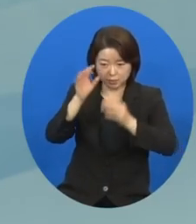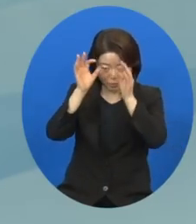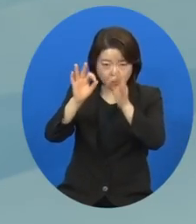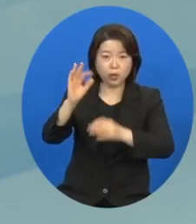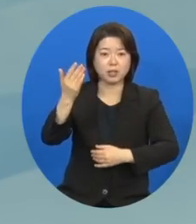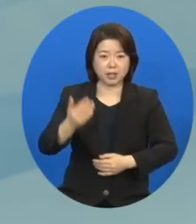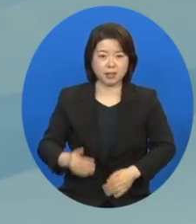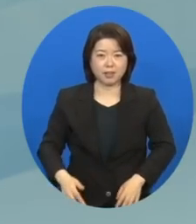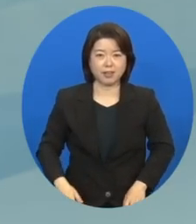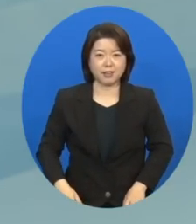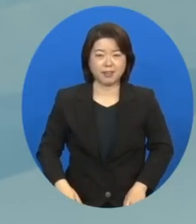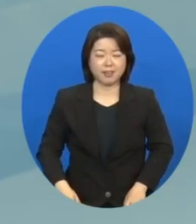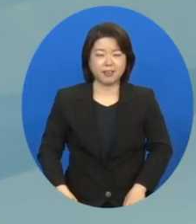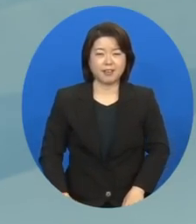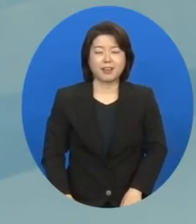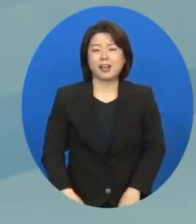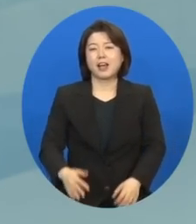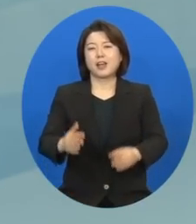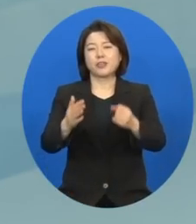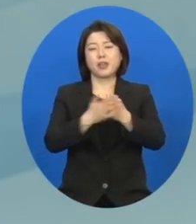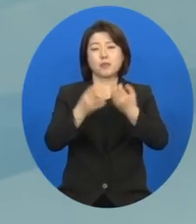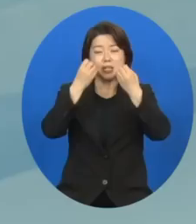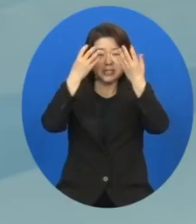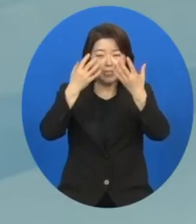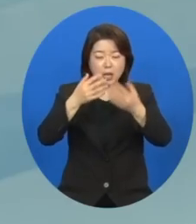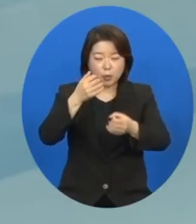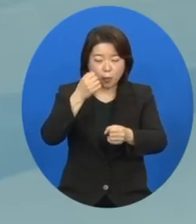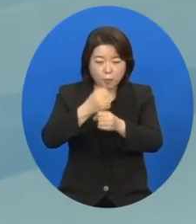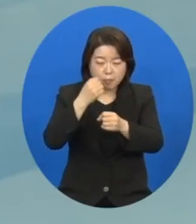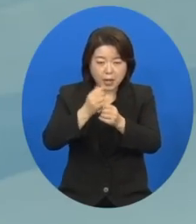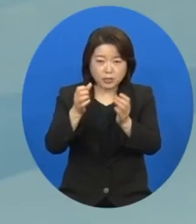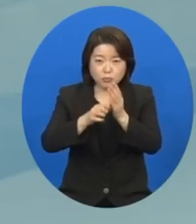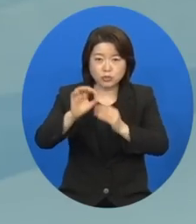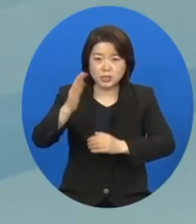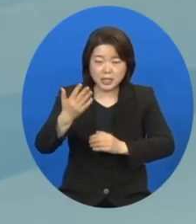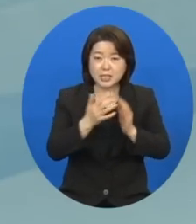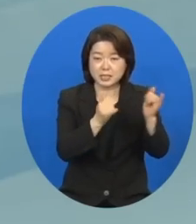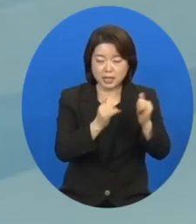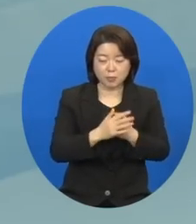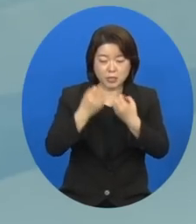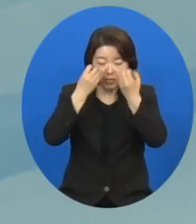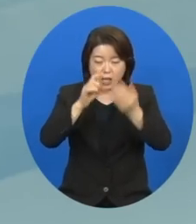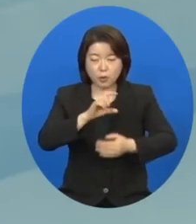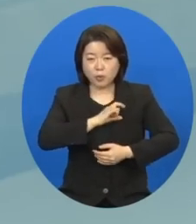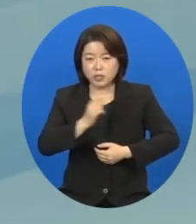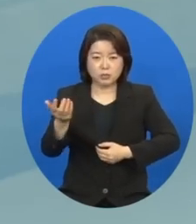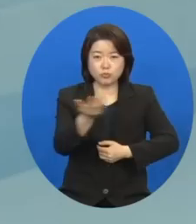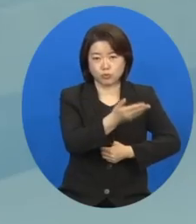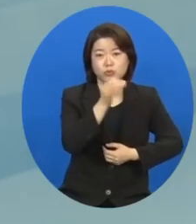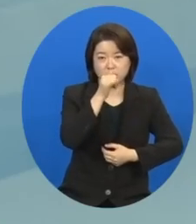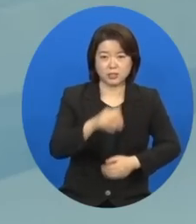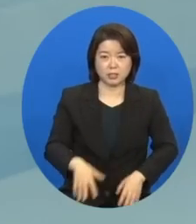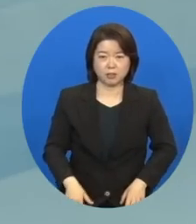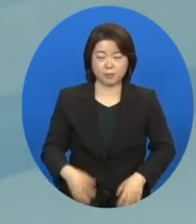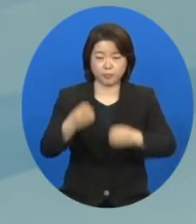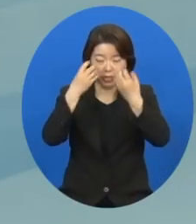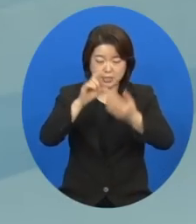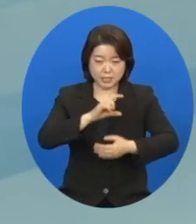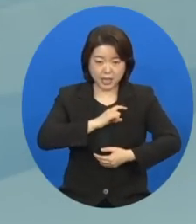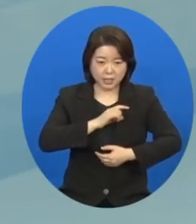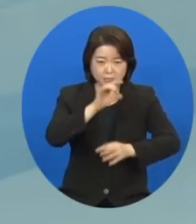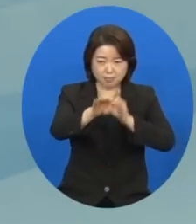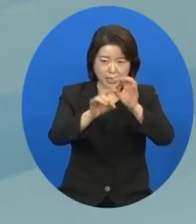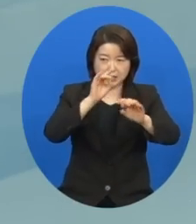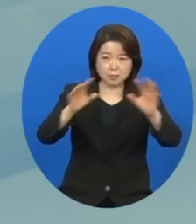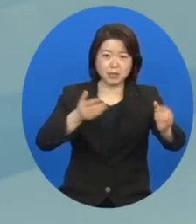없다. 그러니까 새로운 피조물이 된 사람에게는 새로운 이름이 다 있다는 것입니다. 새 이름은 각자에게